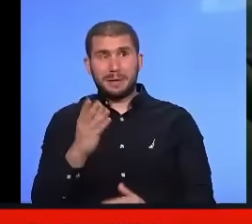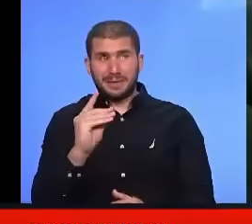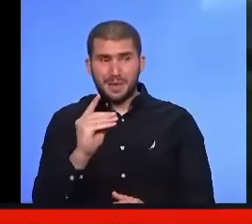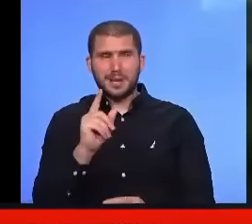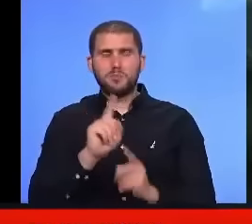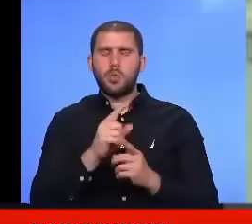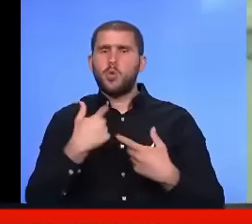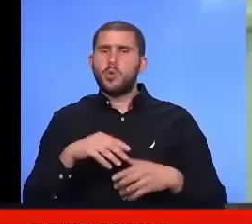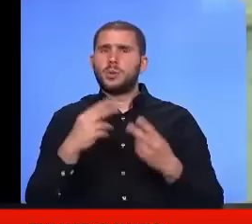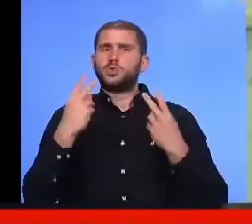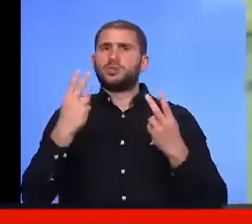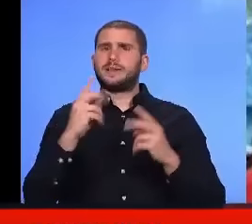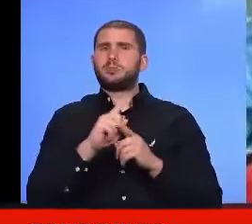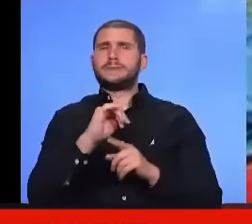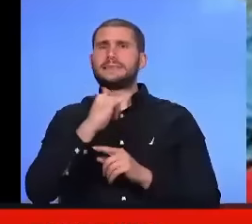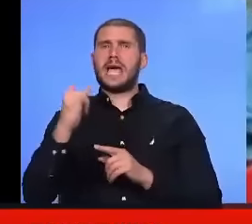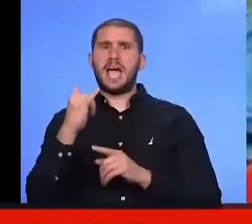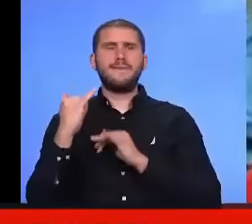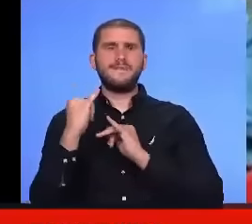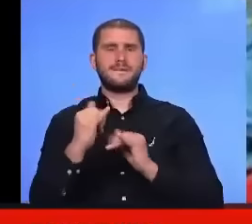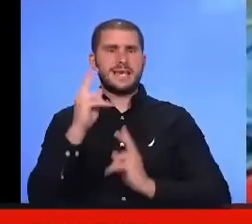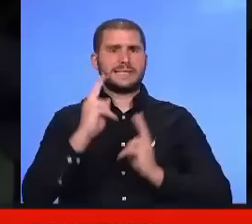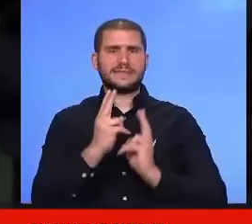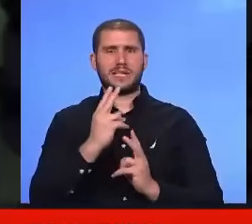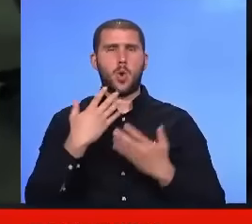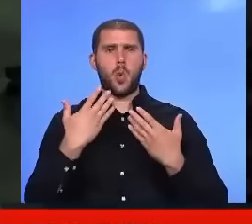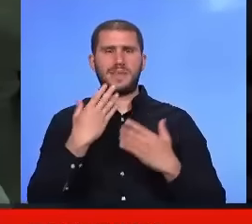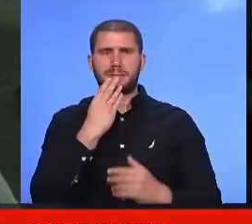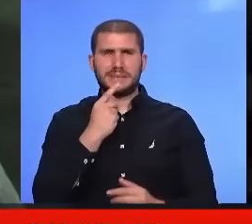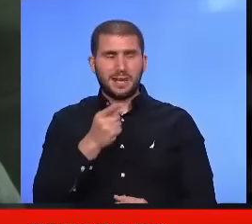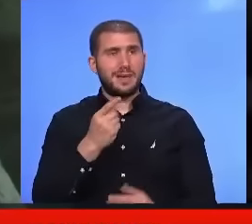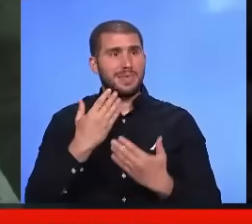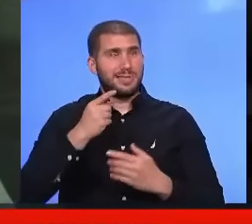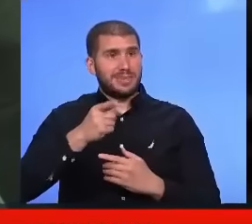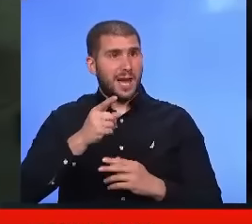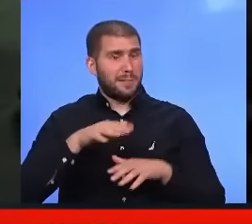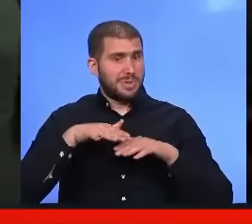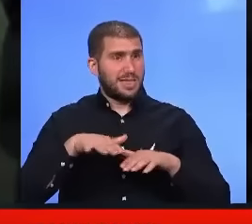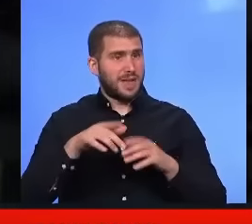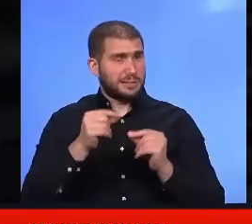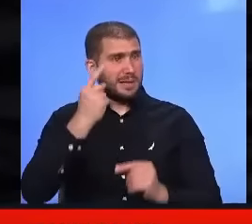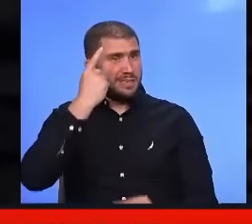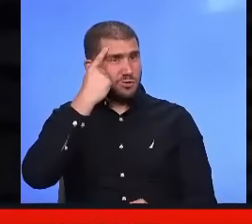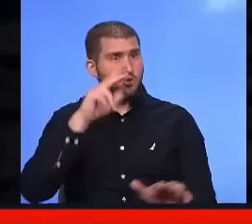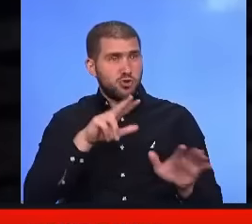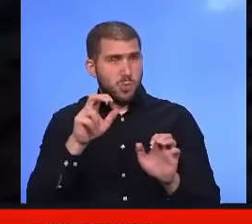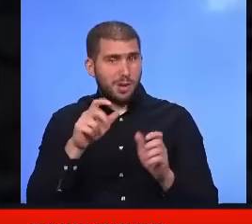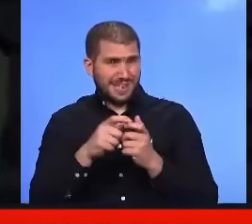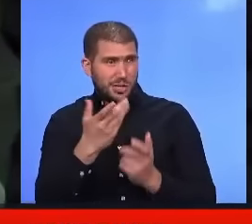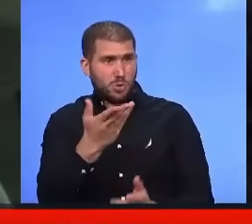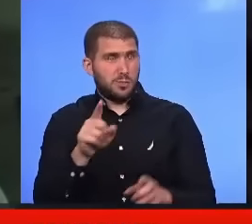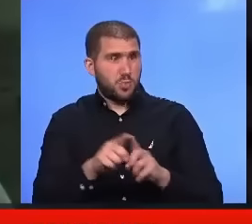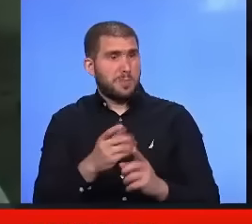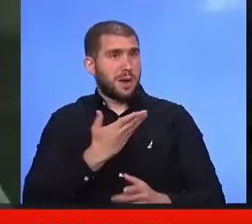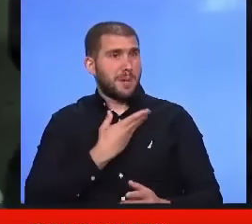התגלתה כמכרה זהב ליצרני האופנה בישראל. הדגם הזה תפרו אותו בעזה. תחשוב, 800 יחידות כאלה הייתי